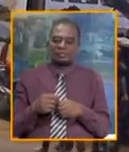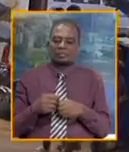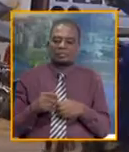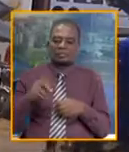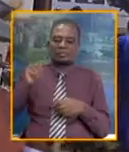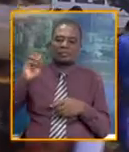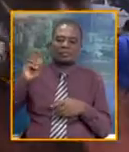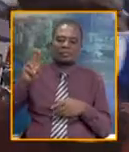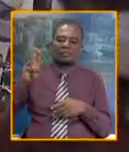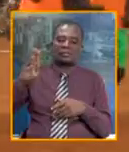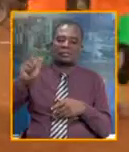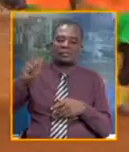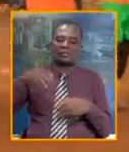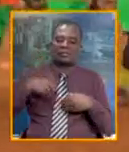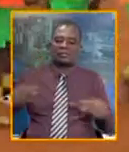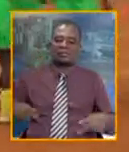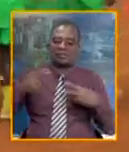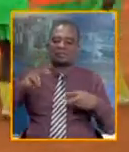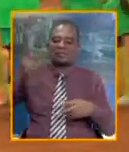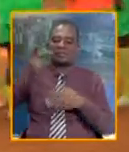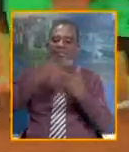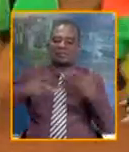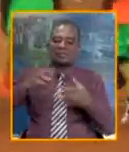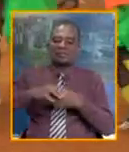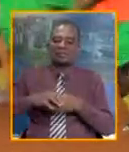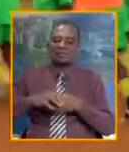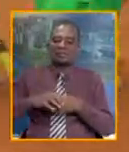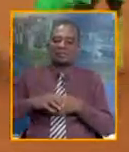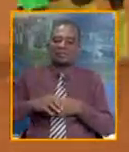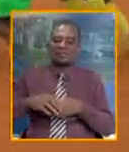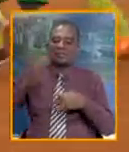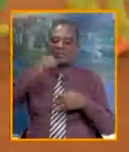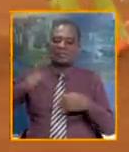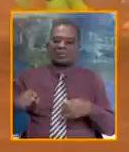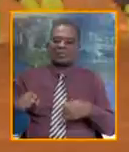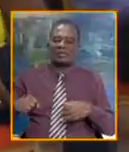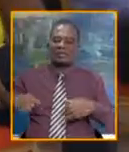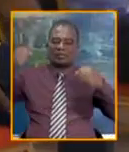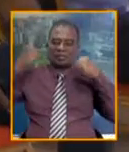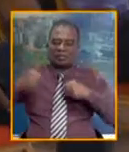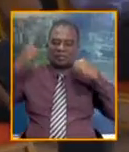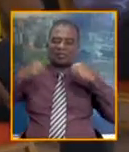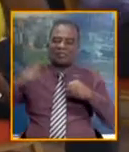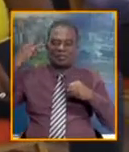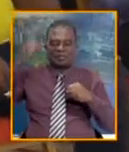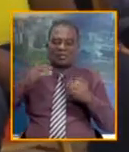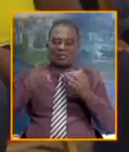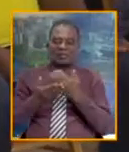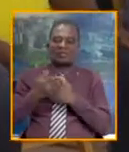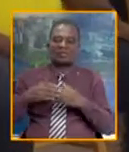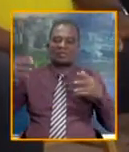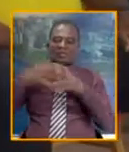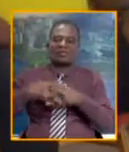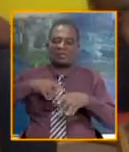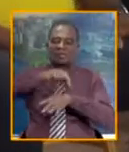Touba a abrité la première étape de la caravane sportive pour le rassemblement de la jeunesse pour la paix, initiée par l'Union nationale de la presse